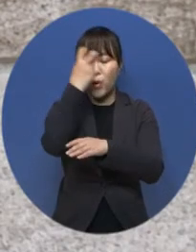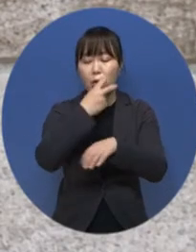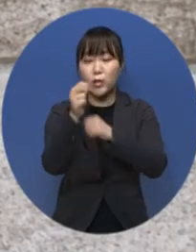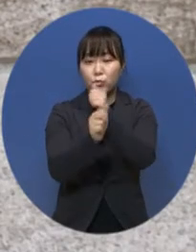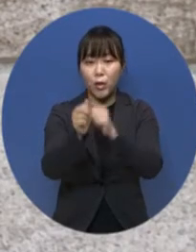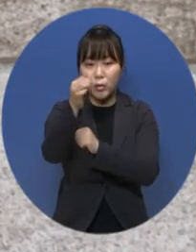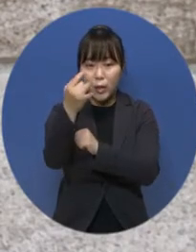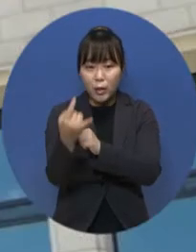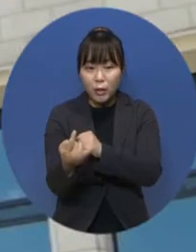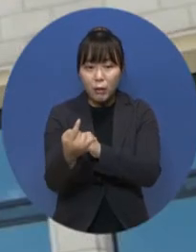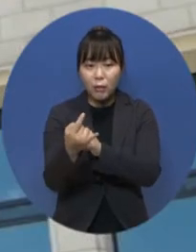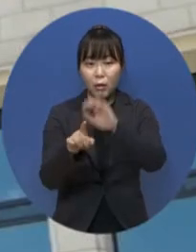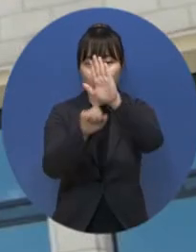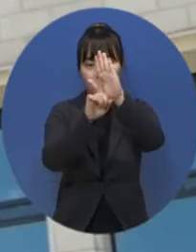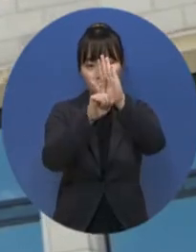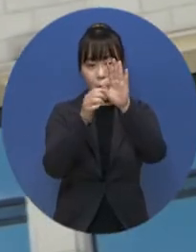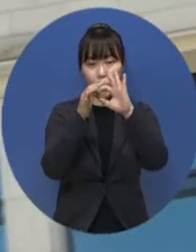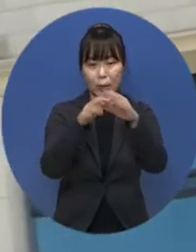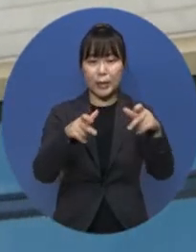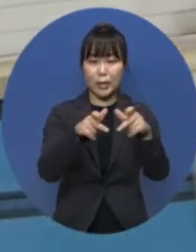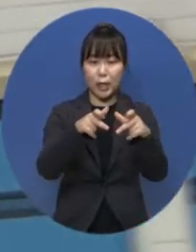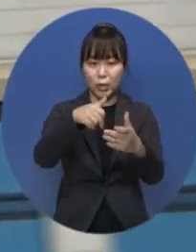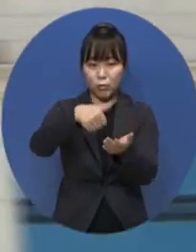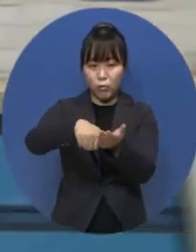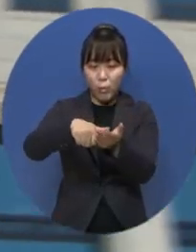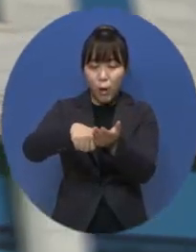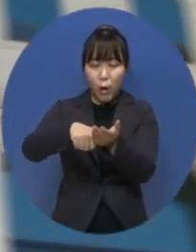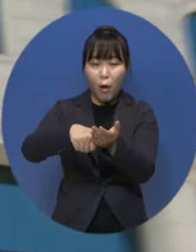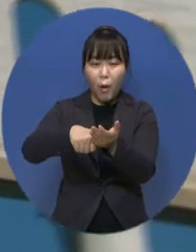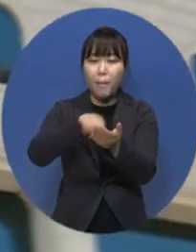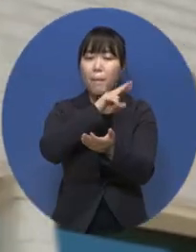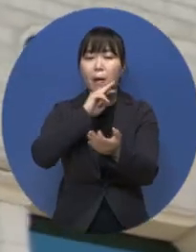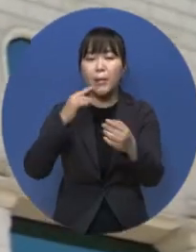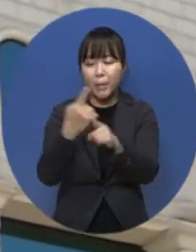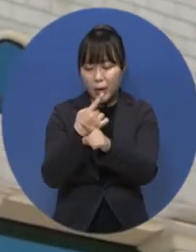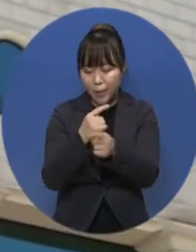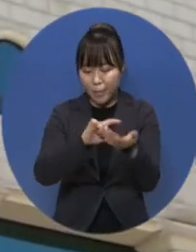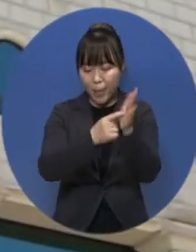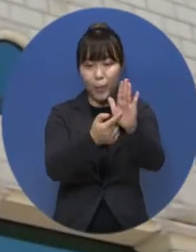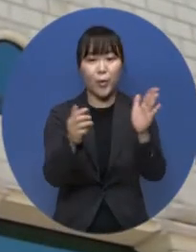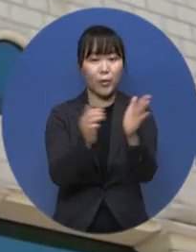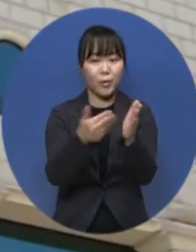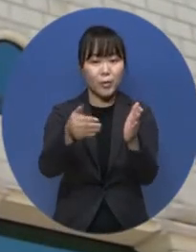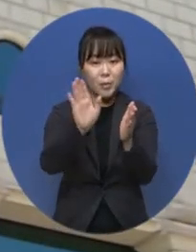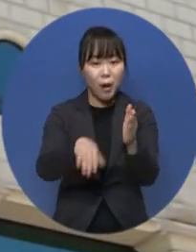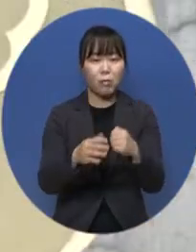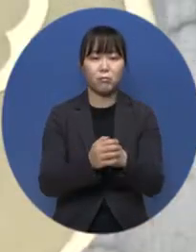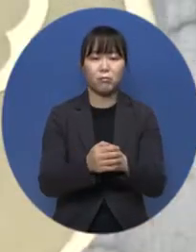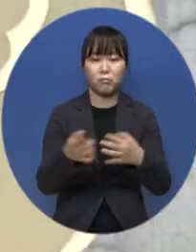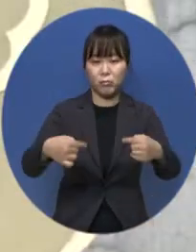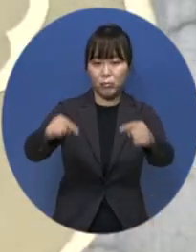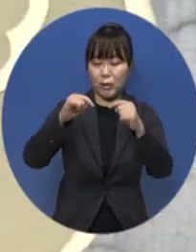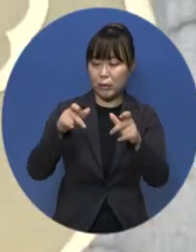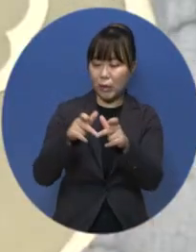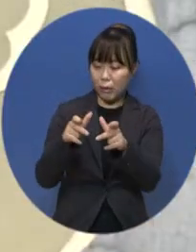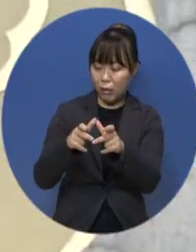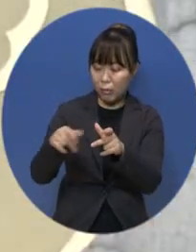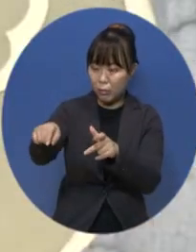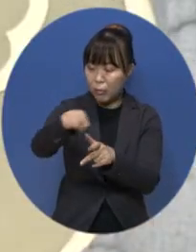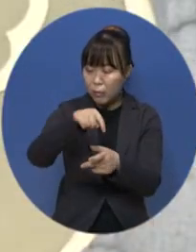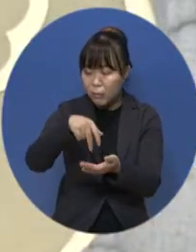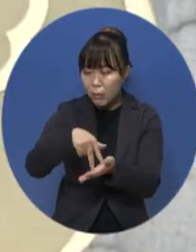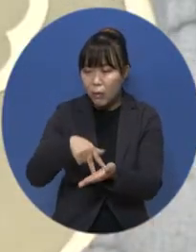중앙선거관리위원회는 보도자료를 통해 장애인 투표 편의를 개선하기로 밝혔지만 투표에 참여한 장애인